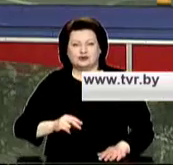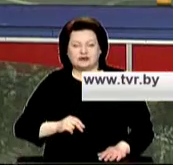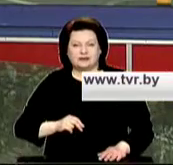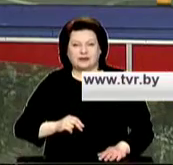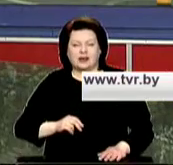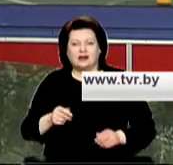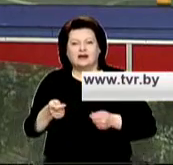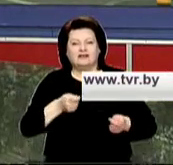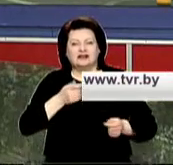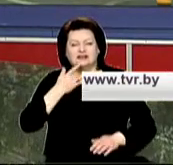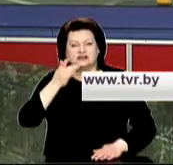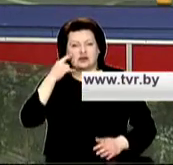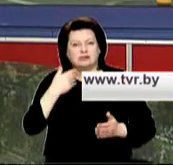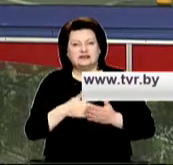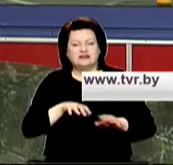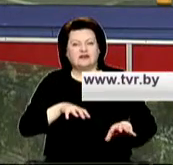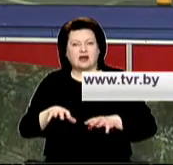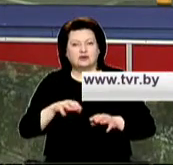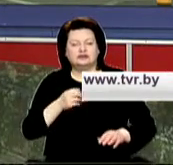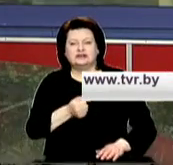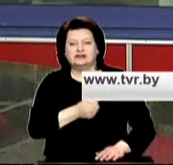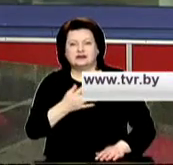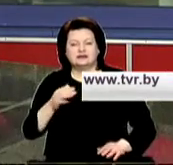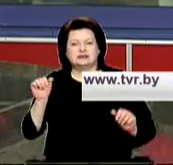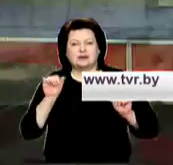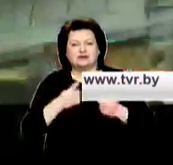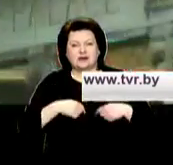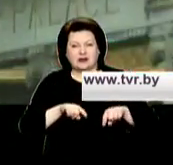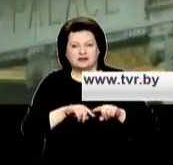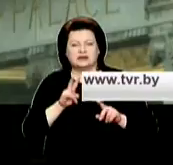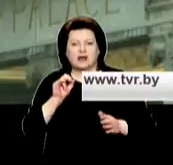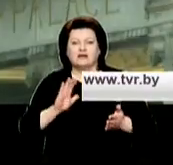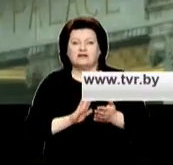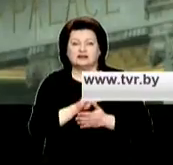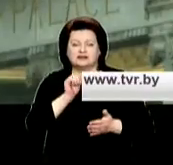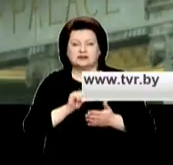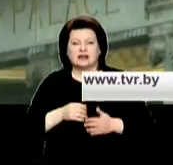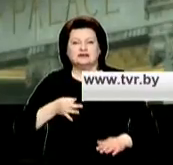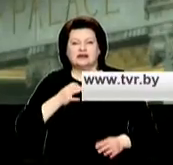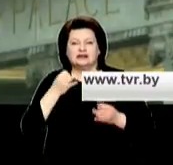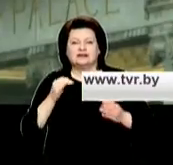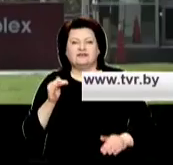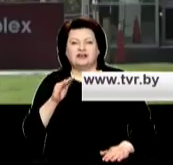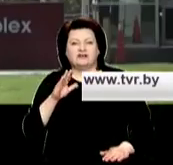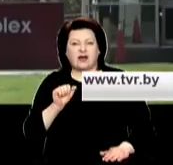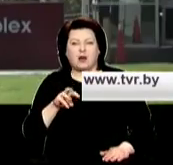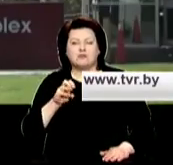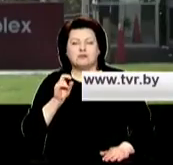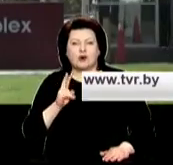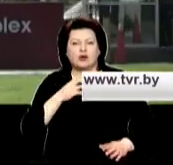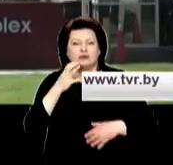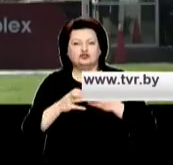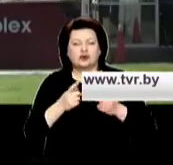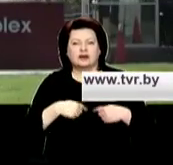власти сша подозревает коррупцией ряд крупных спортивных организаций как пишет new york times следователей интересует фифа мог международной